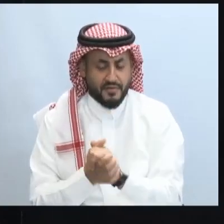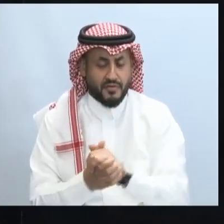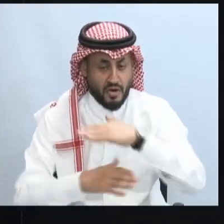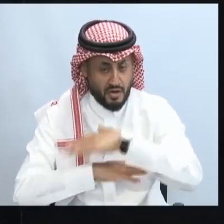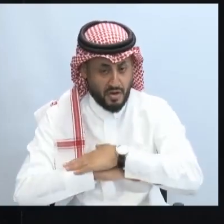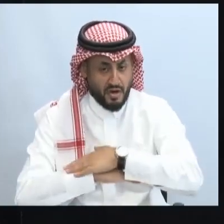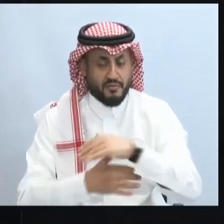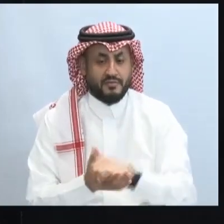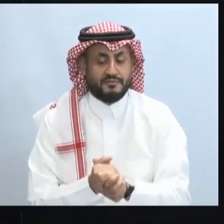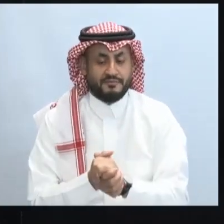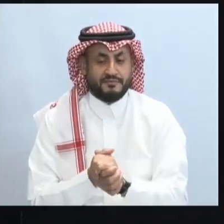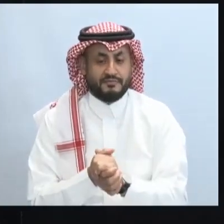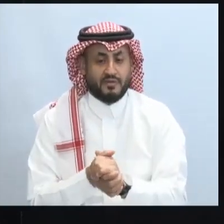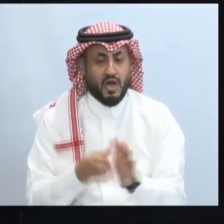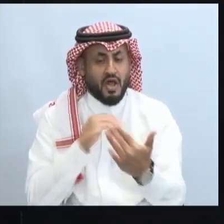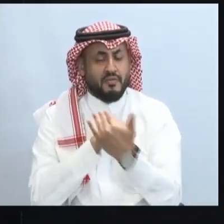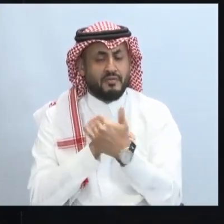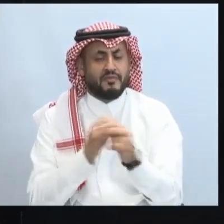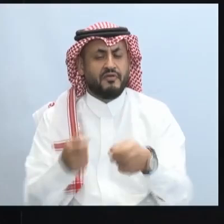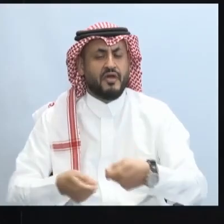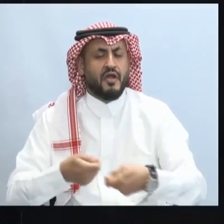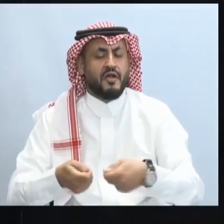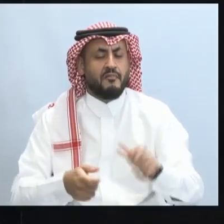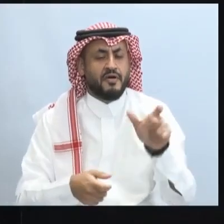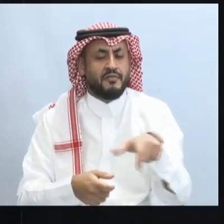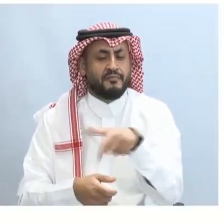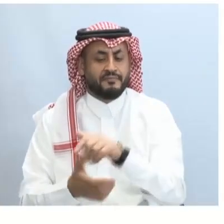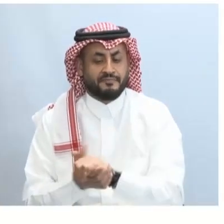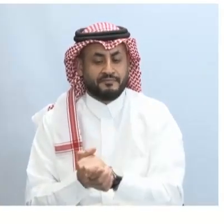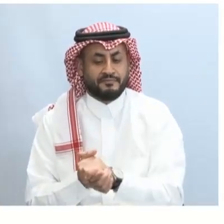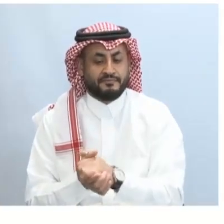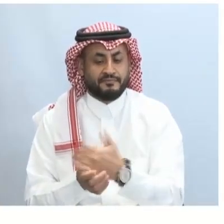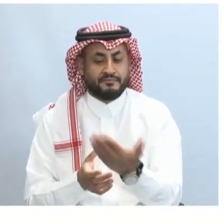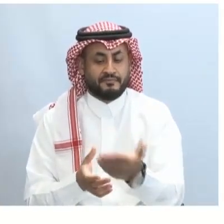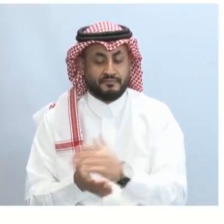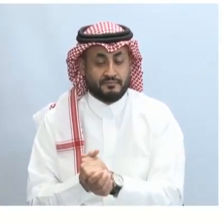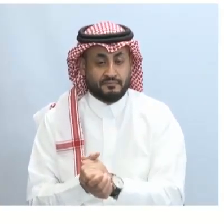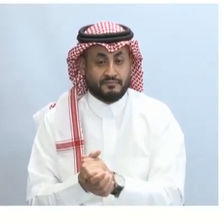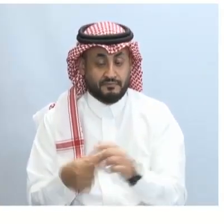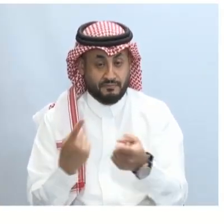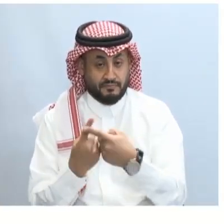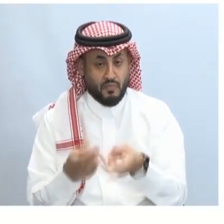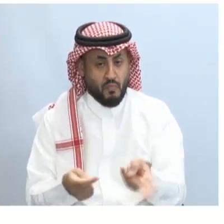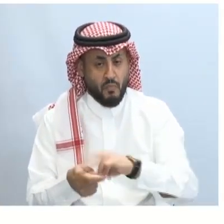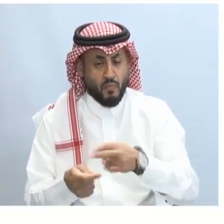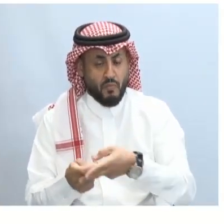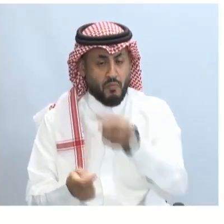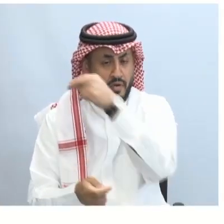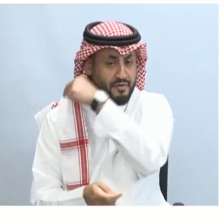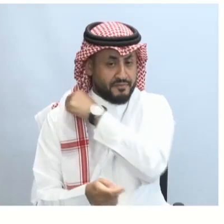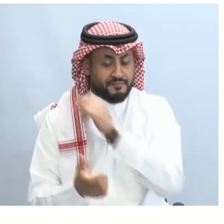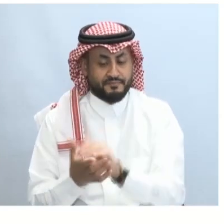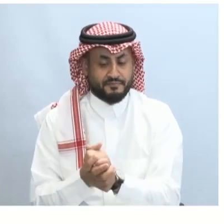وعلمنا الاداب ويعلمنا التعامل مع الناس اذا التبسم سبيل لزياده